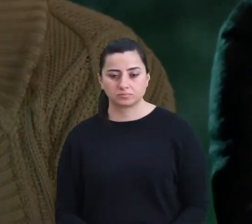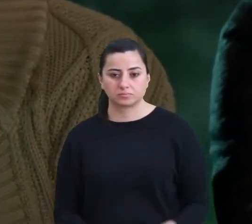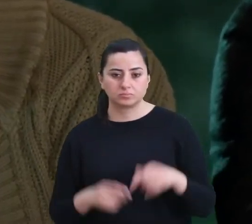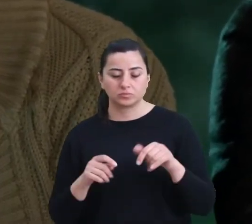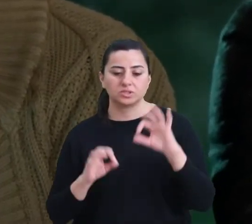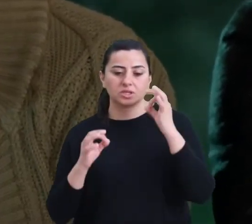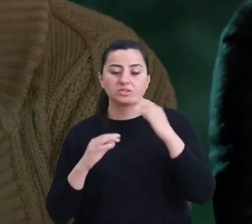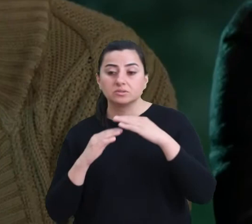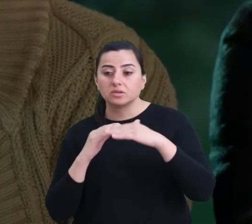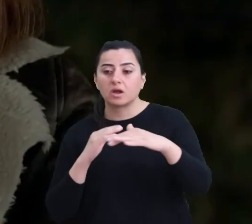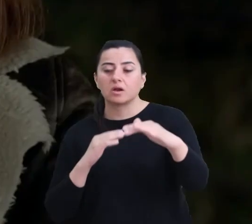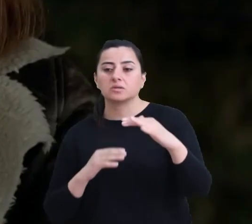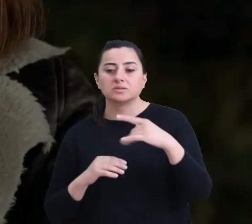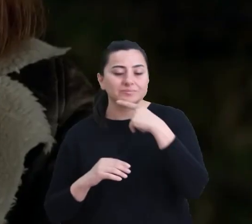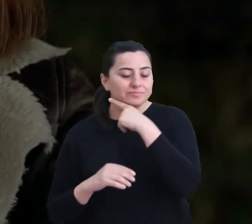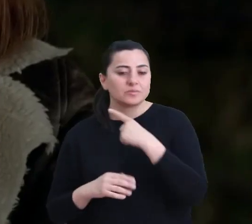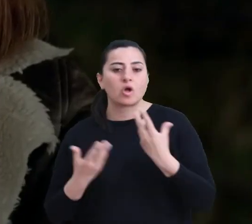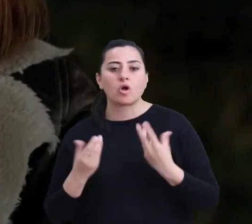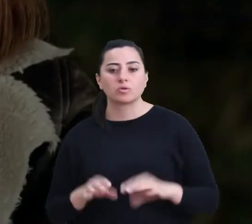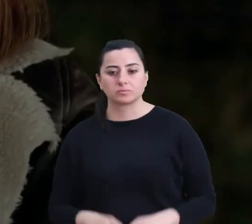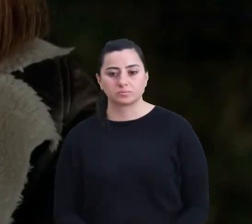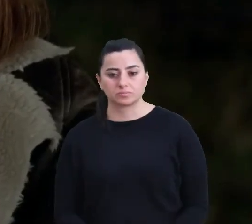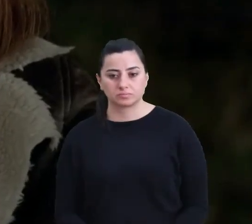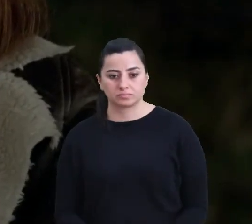Bu yeşil tarlalara sıkışıp kalmayacaktım.